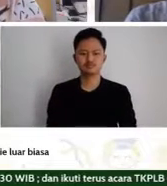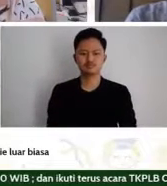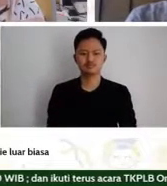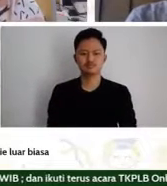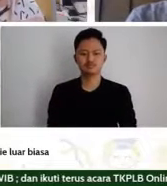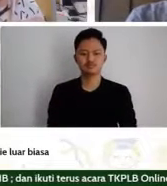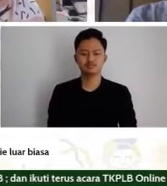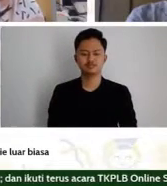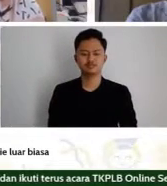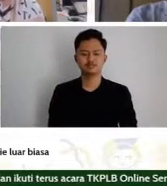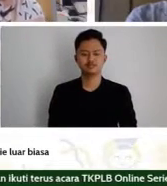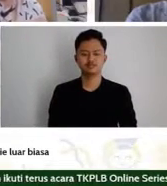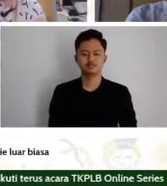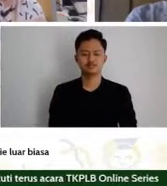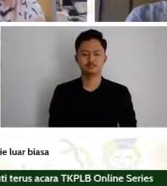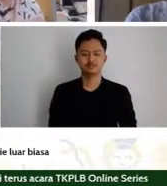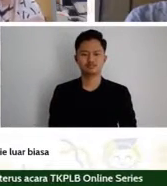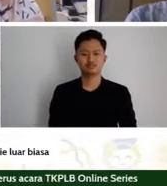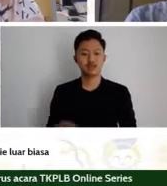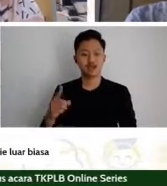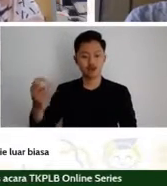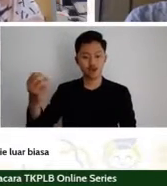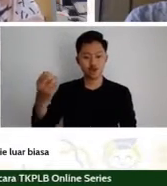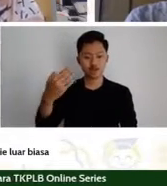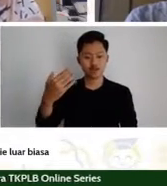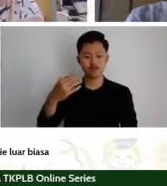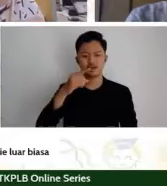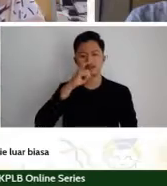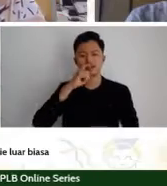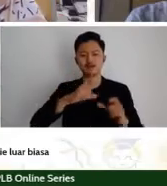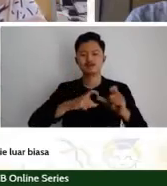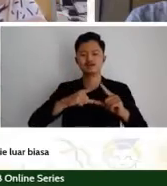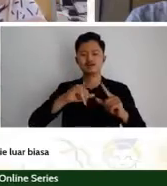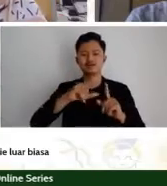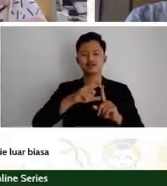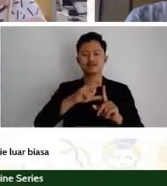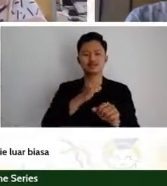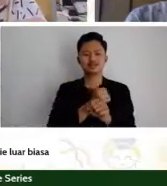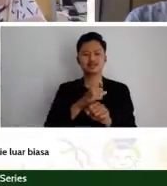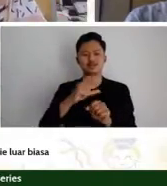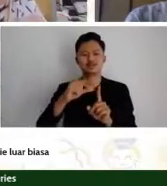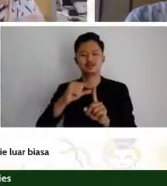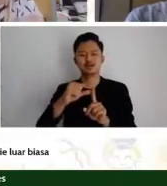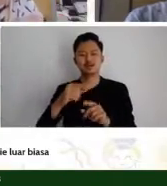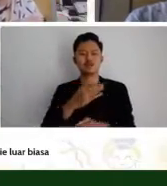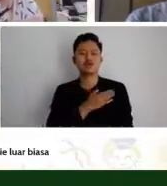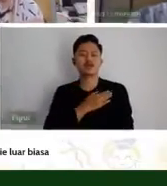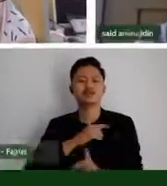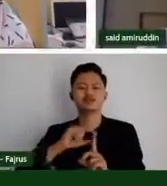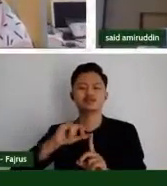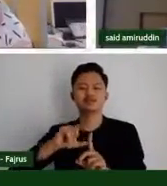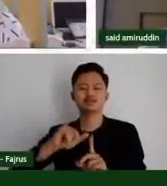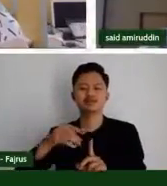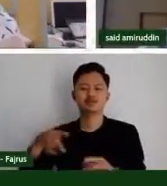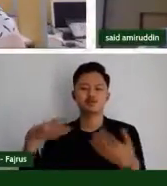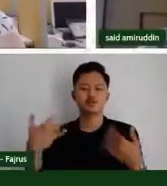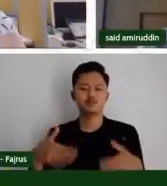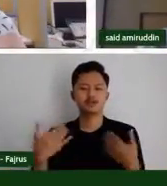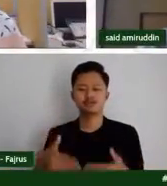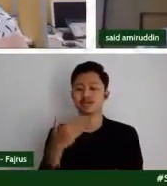kemudian, wah ini ada yang komentar katanya Mbak Said, CGP Kabupaten Pidi luar biasa. Wah, terima kasih Ibu